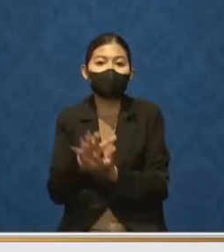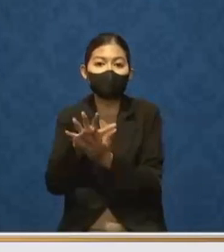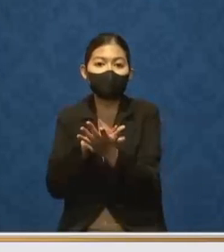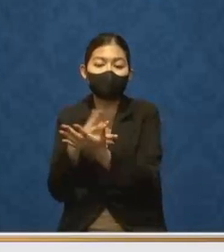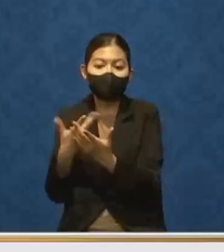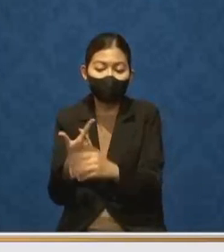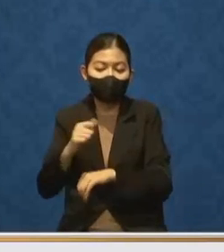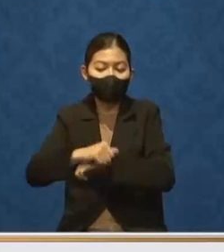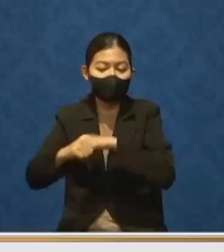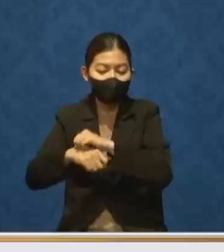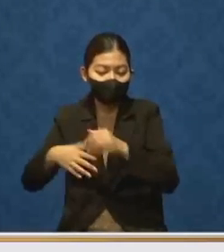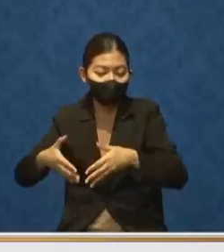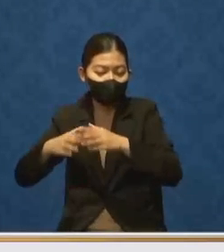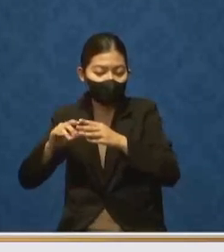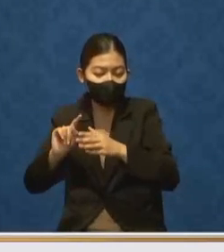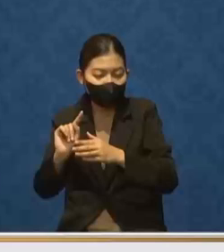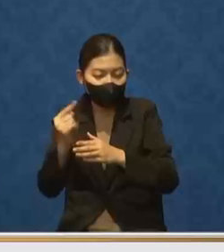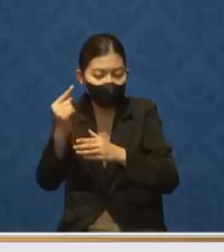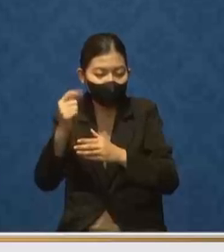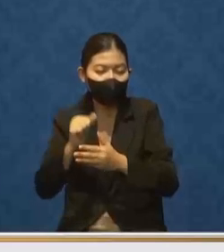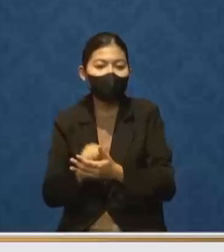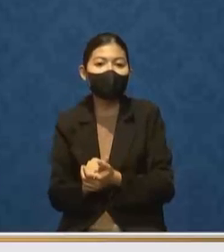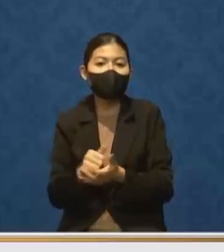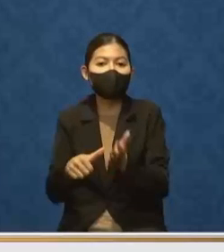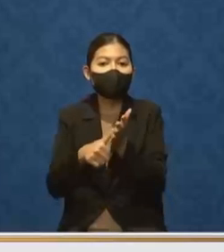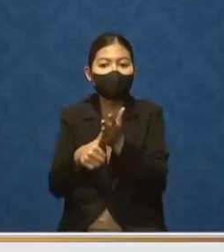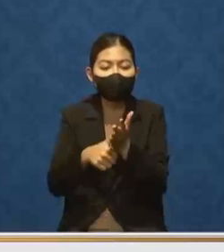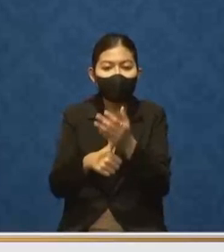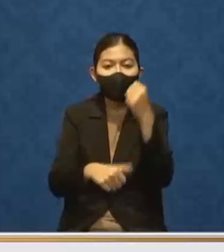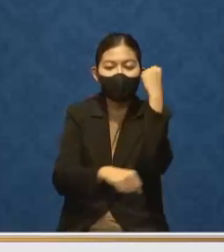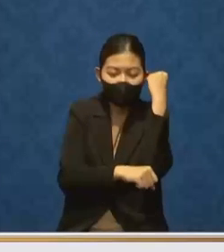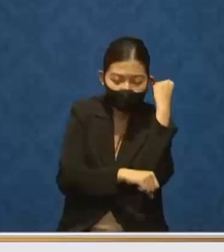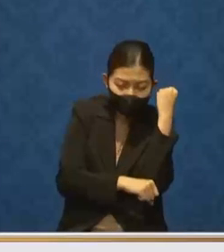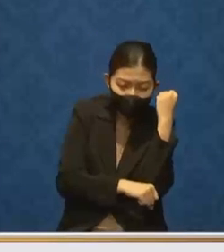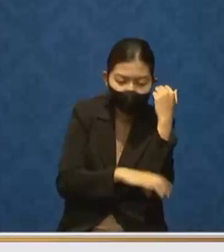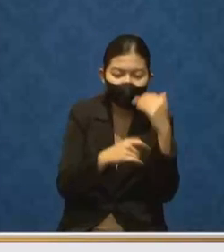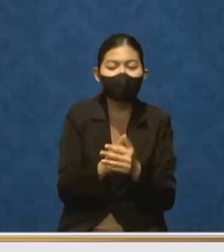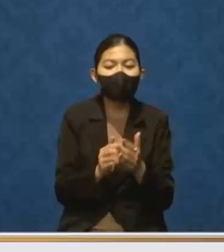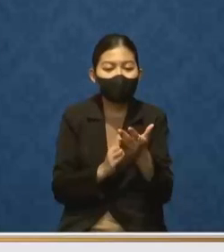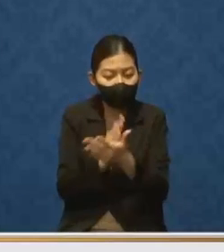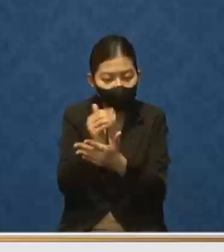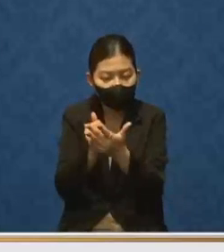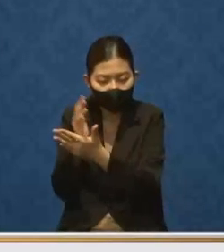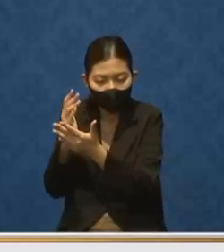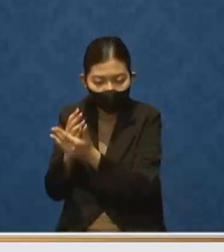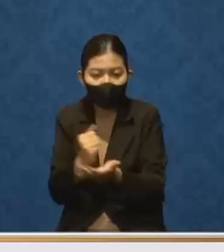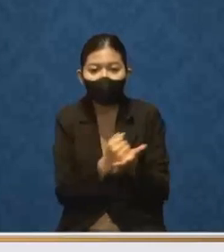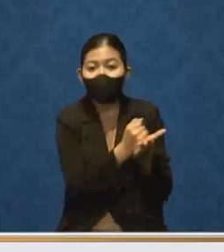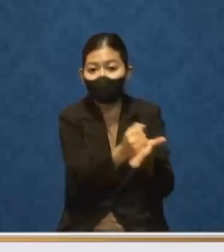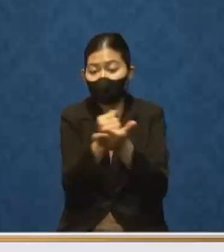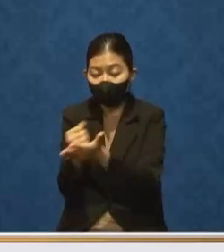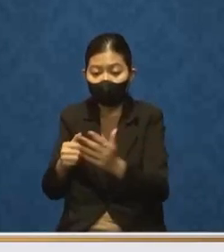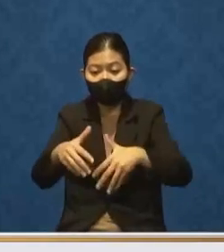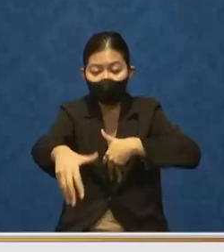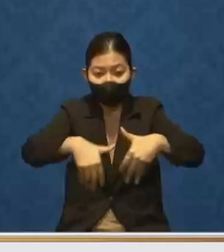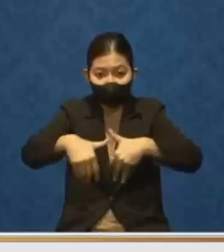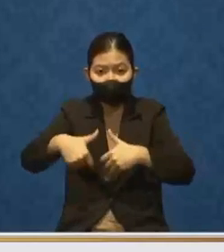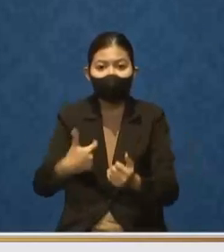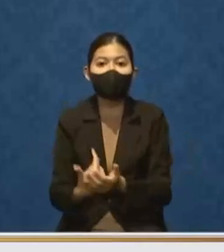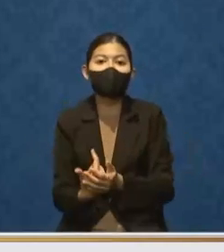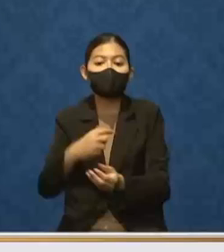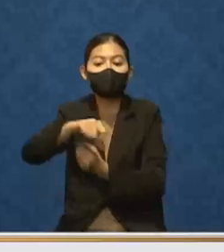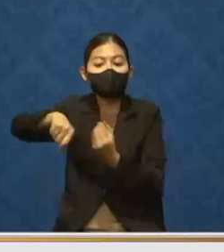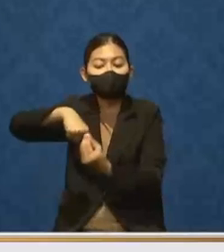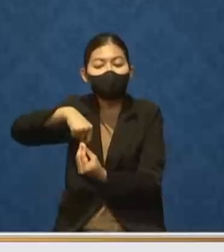โดยมีเป้าหมายเพื่อแก้ไขปัญหาความยากจนให้เกิดผลสำเร็จได้อย่างเป็นรูปธรรมและการขับเคลื่อนเศรษฐกิจหมุนเวียนและ